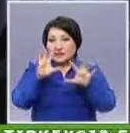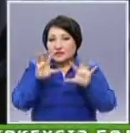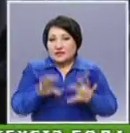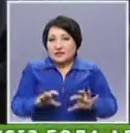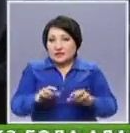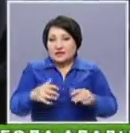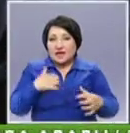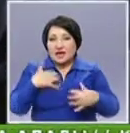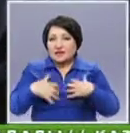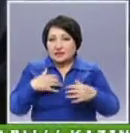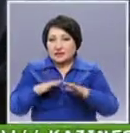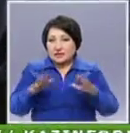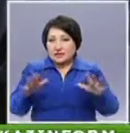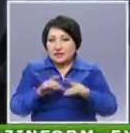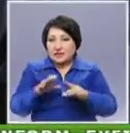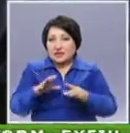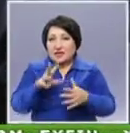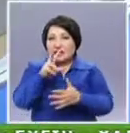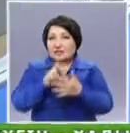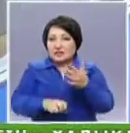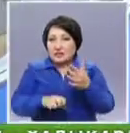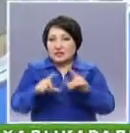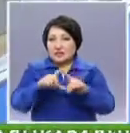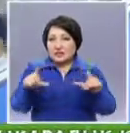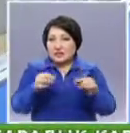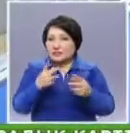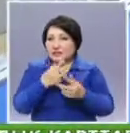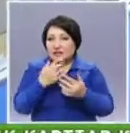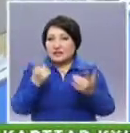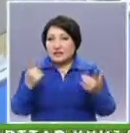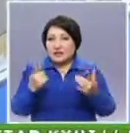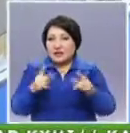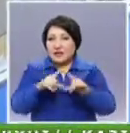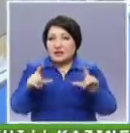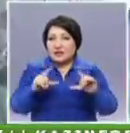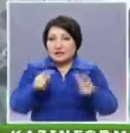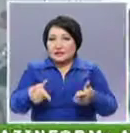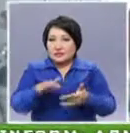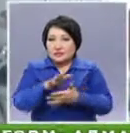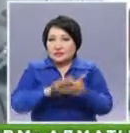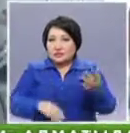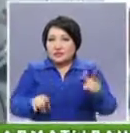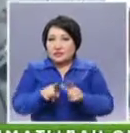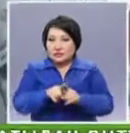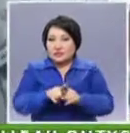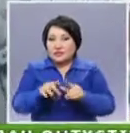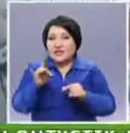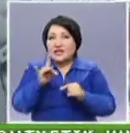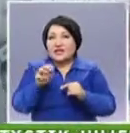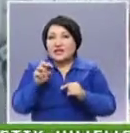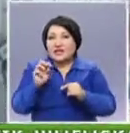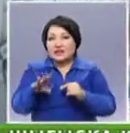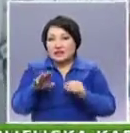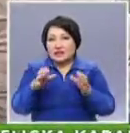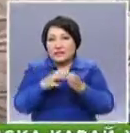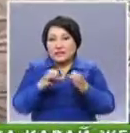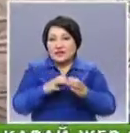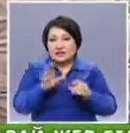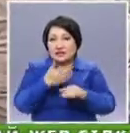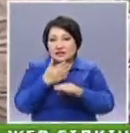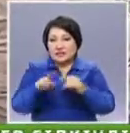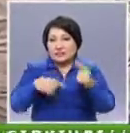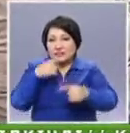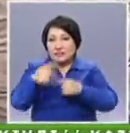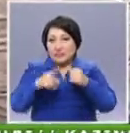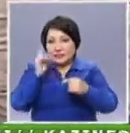күнге салық департаментіне бірде-бір өтініш түспепті. Бірақ салықшылар ел азаматтарының шетелде мүлкі бар екенін риелторлық компаниялар арқылы біледі. Оның үстіне